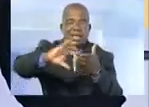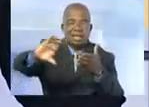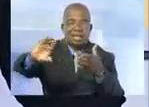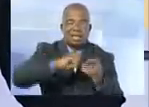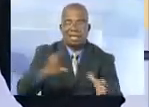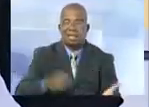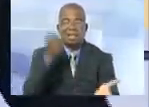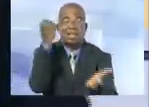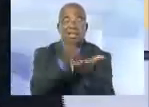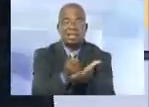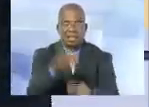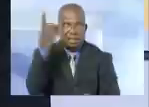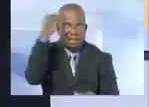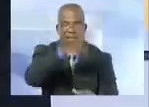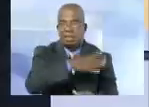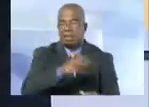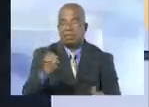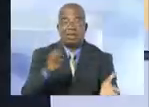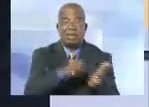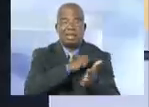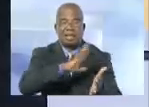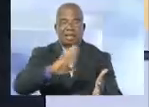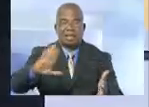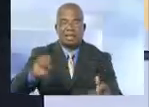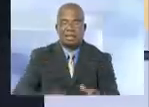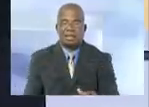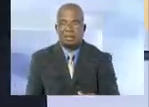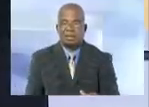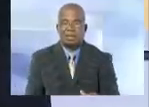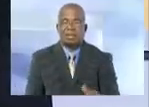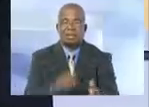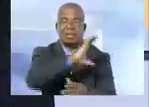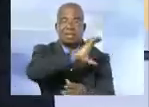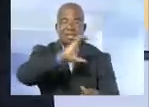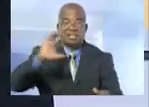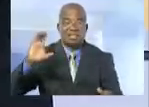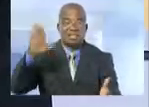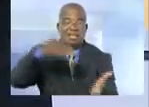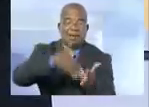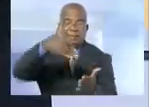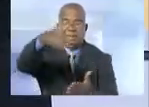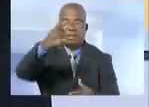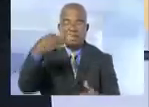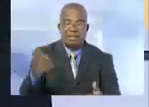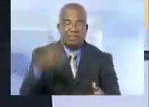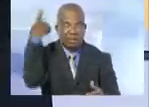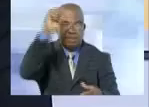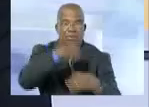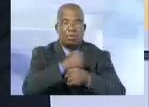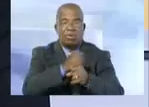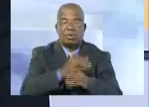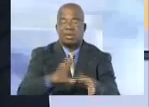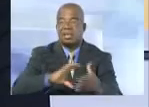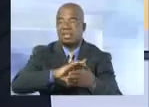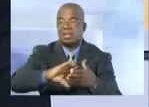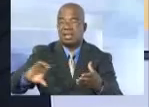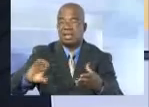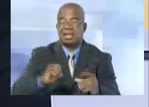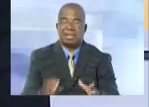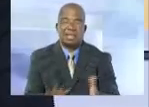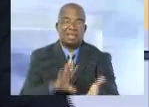scolaire pour la période 2012-2013. 100 millions de francs CFA, c'est le coût de fabrication de ces cartes d'identité scolaire. Et comme avantage,